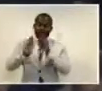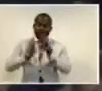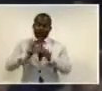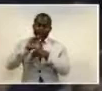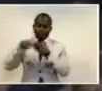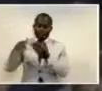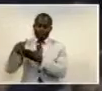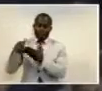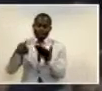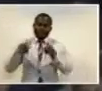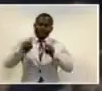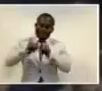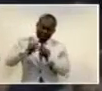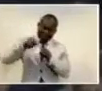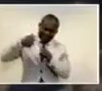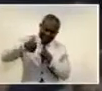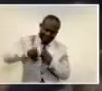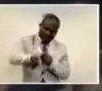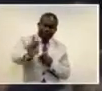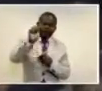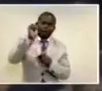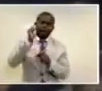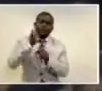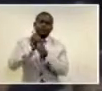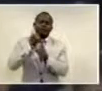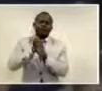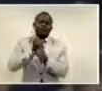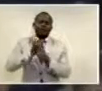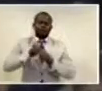nabo baba bikorera,